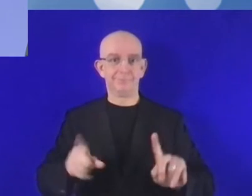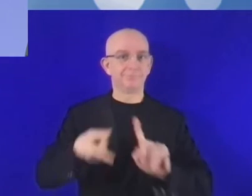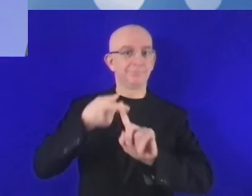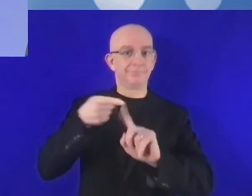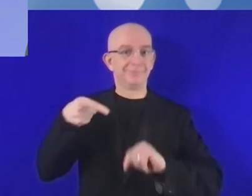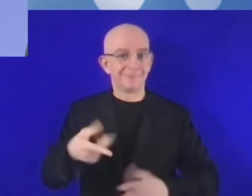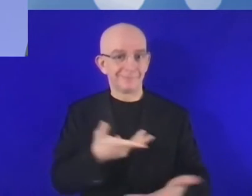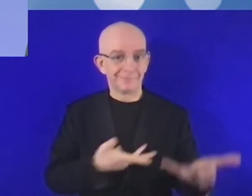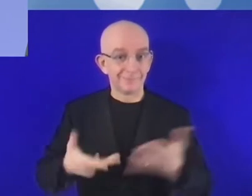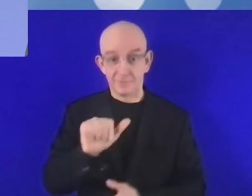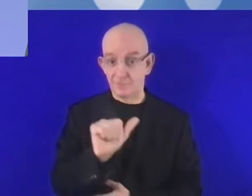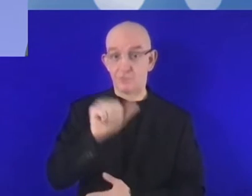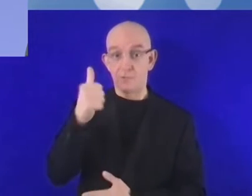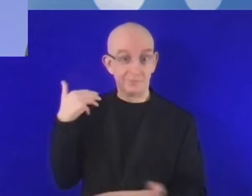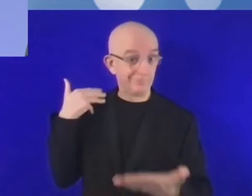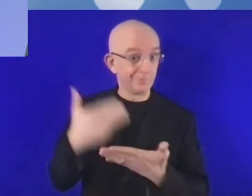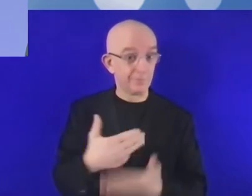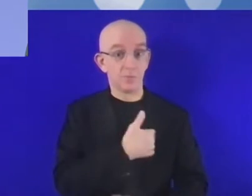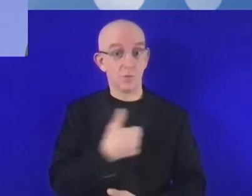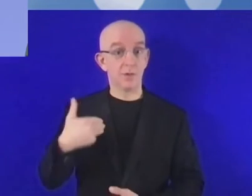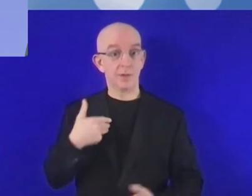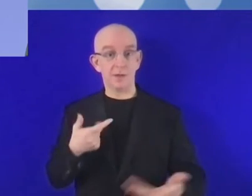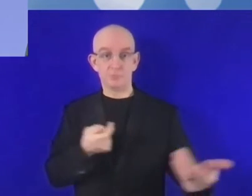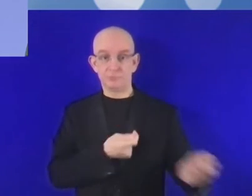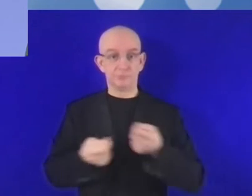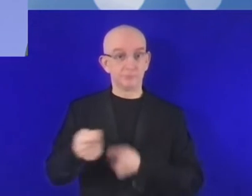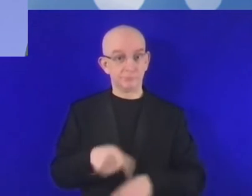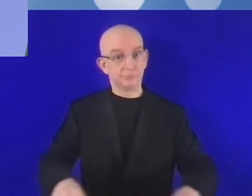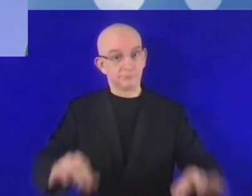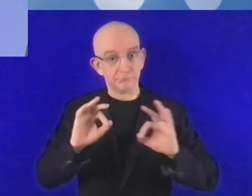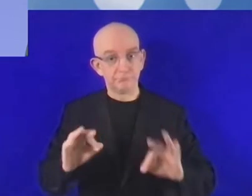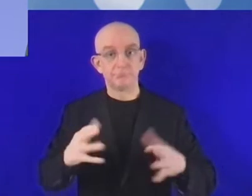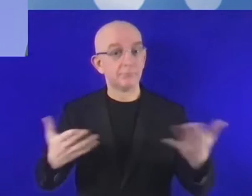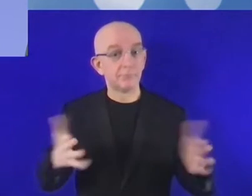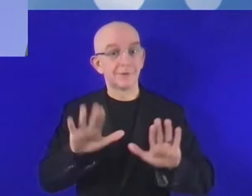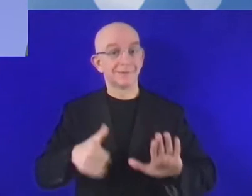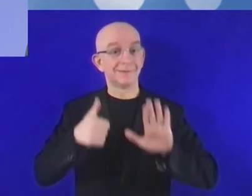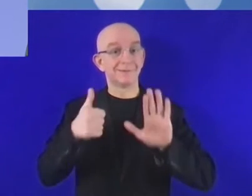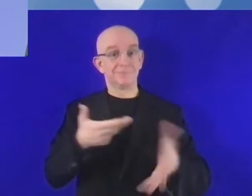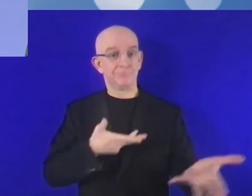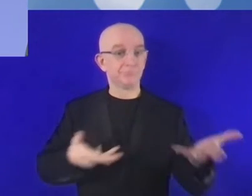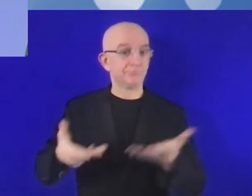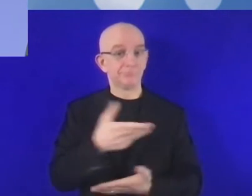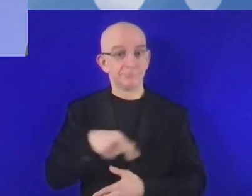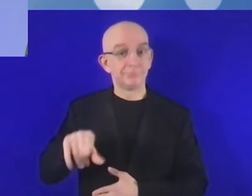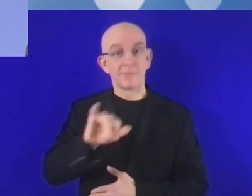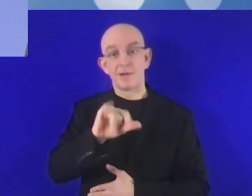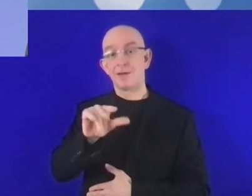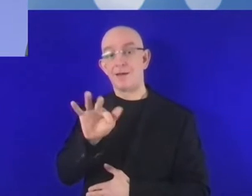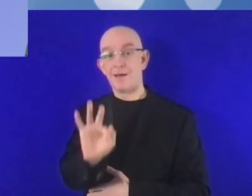саммита ООН. Это 16-й выпуск IGF. Сегодня с